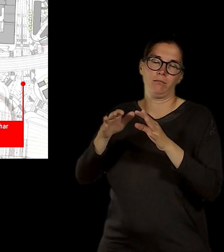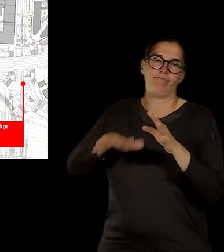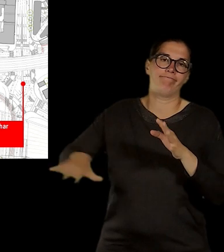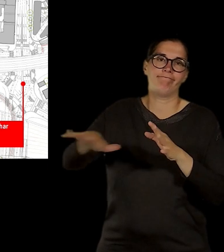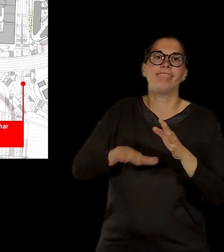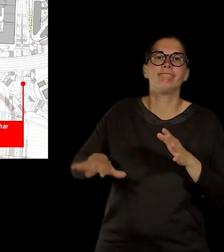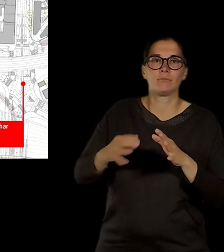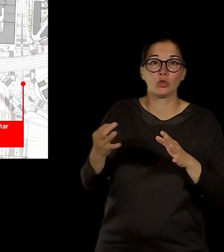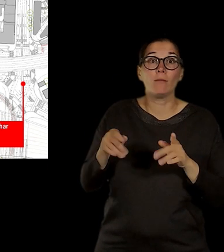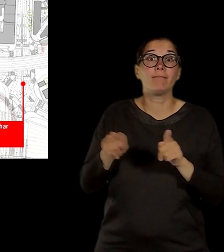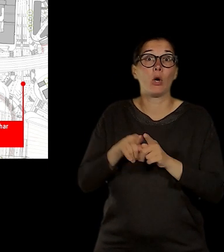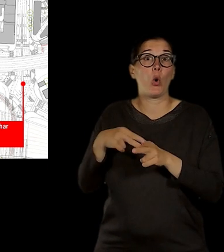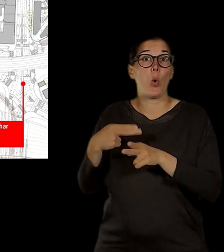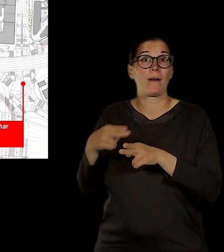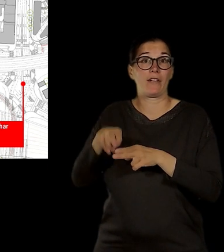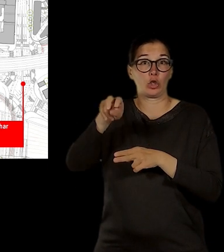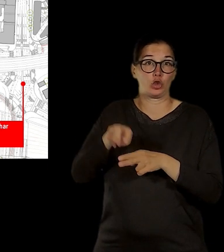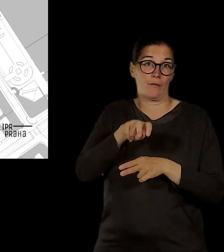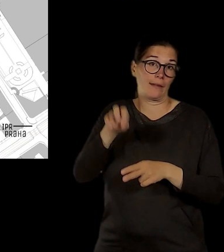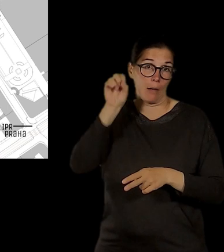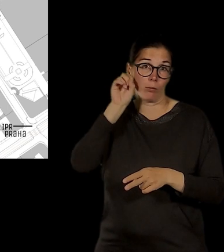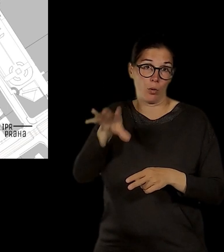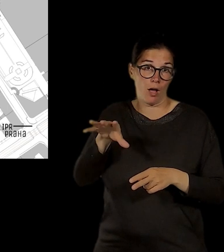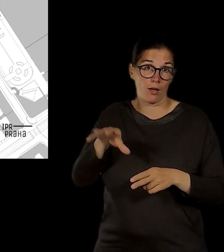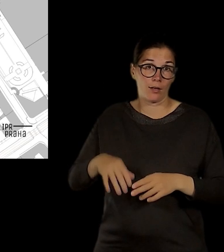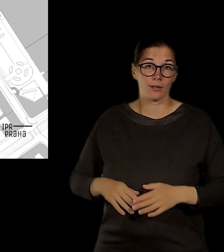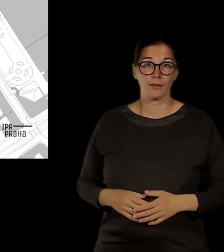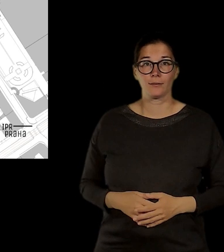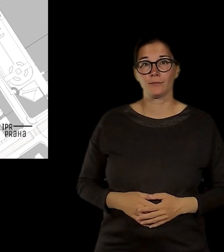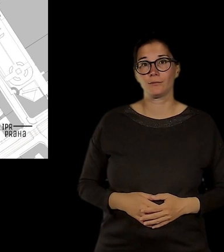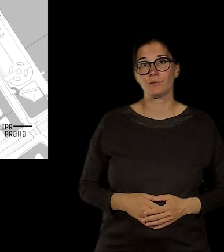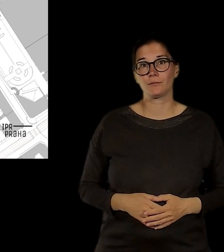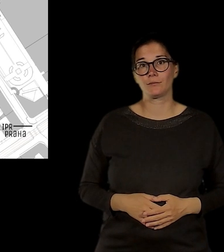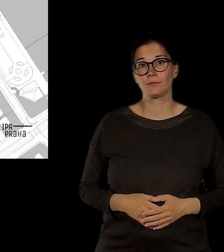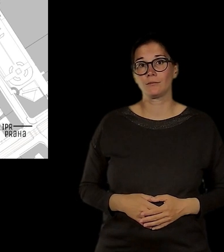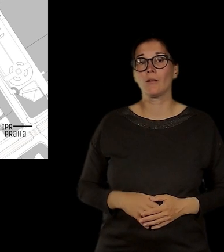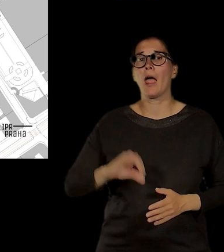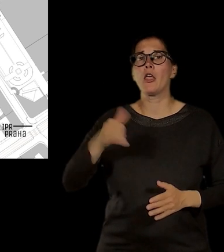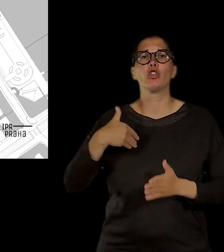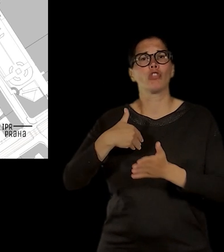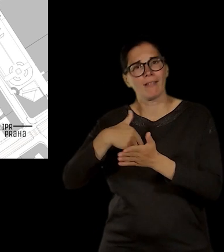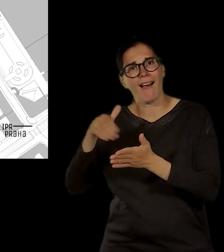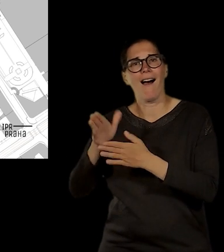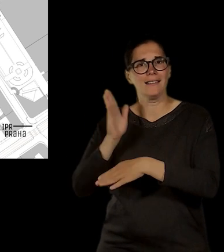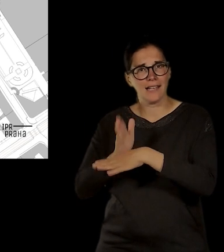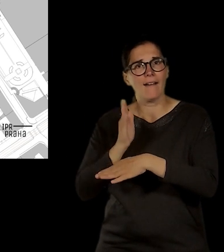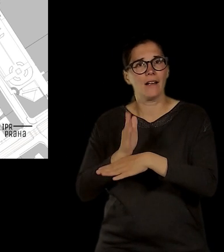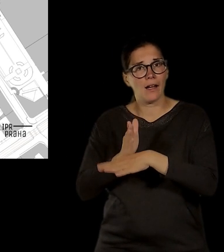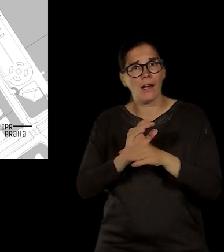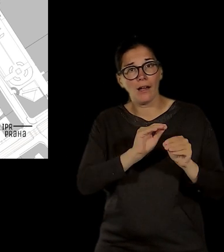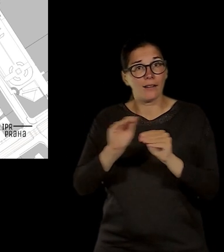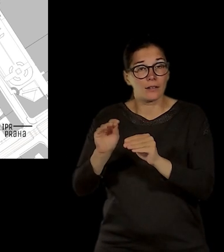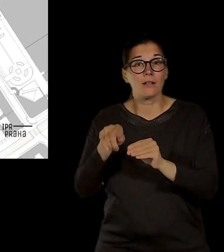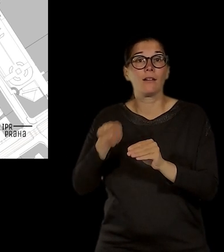taky úpravy křižovatky Bulhár. A směrem dál na sever samozřejmě projekt,